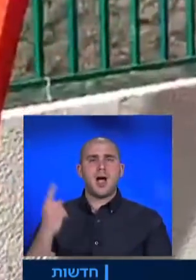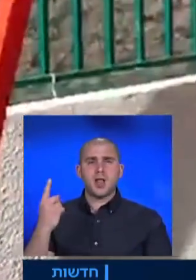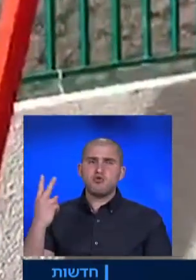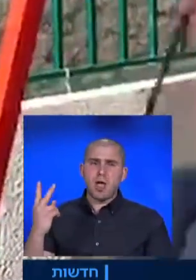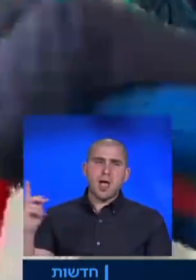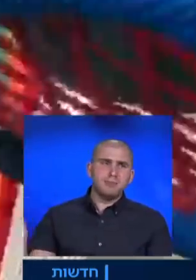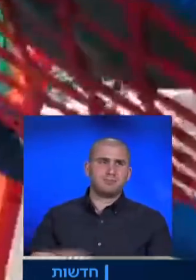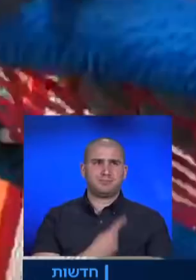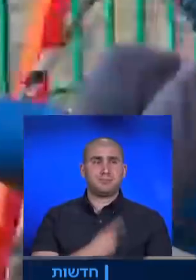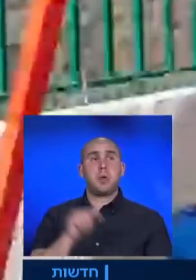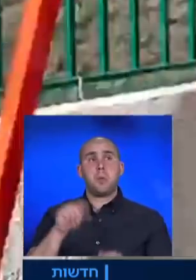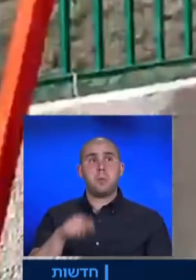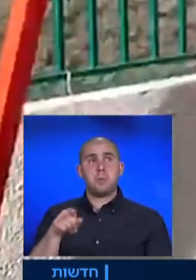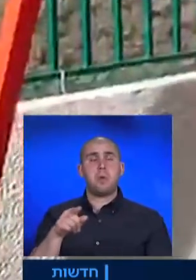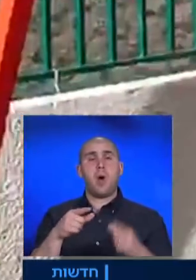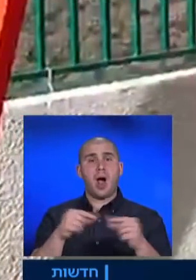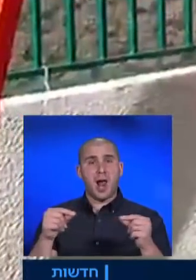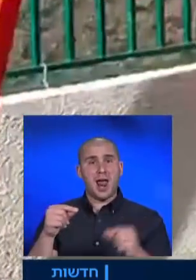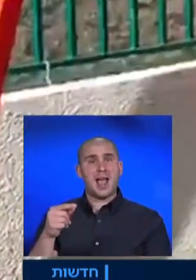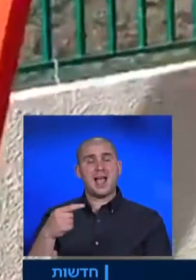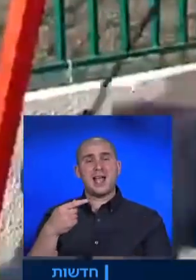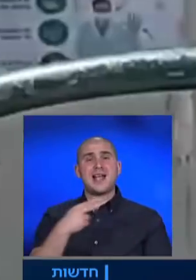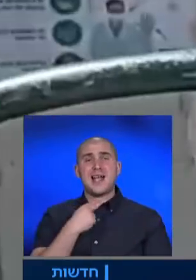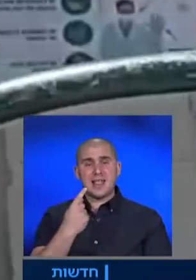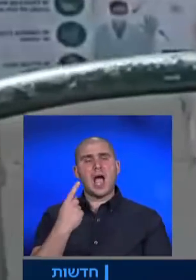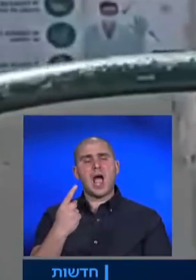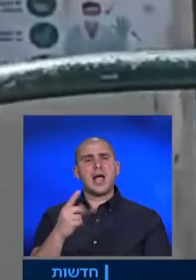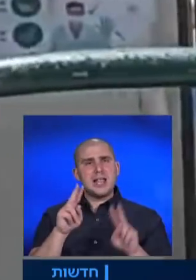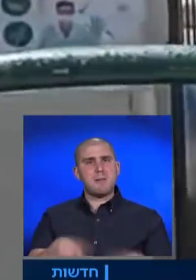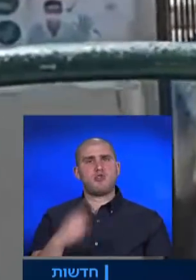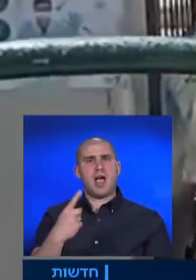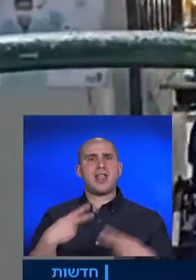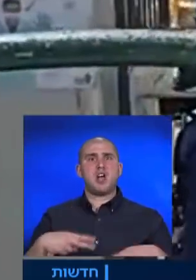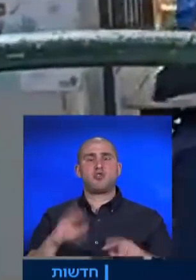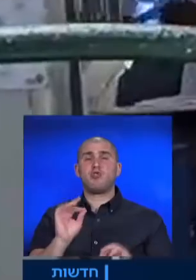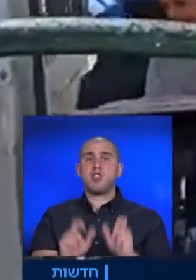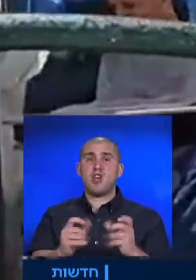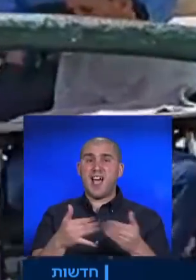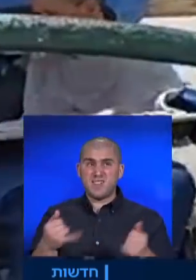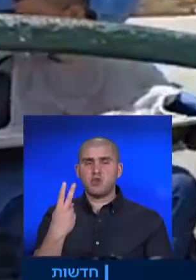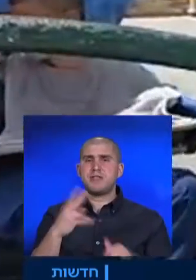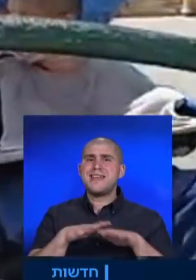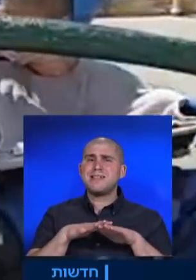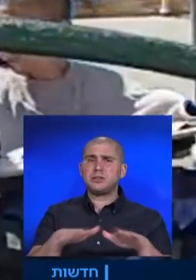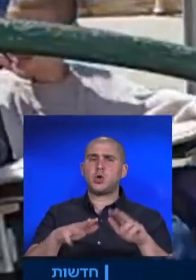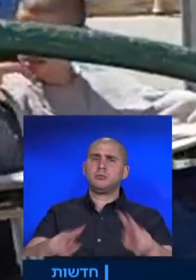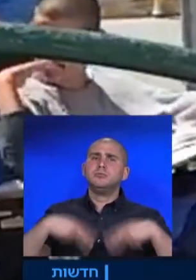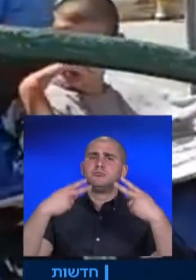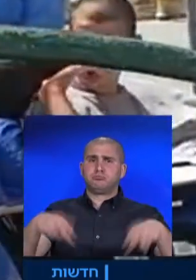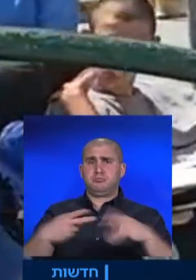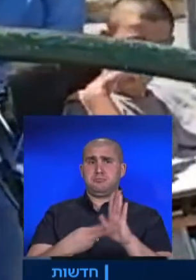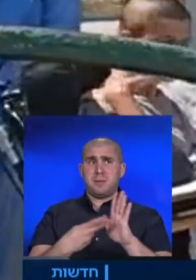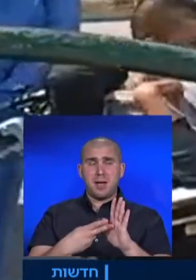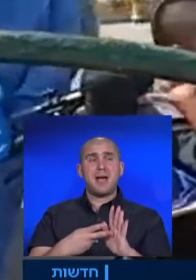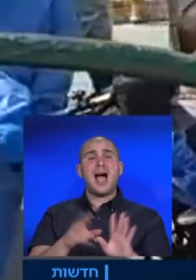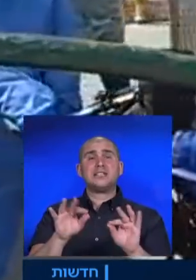כאן בעלי גדרה התממש אחד החששות הגדולים של גורמי הרווחה. שתי התפרצויות זו אחר זו, עשרות דיירים ואנשי